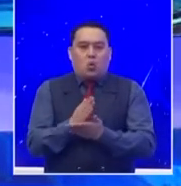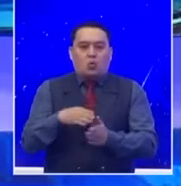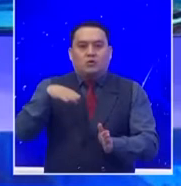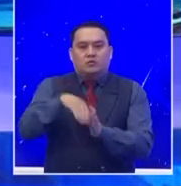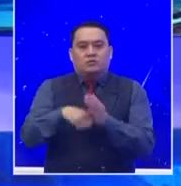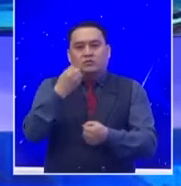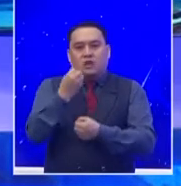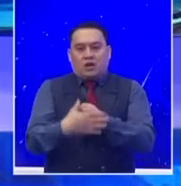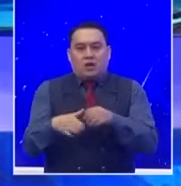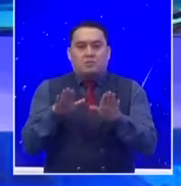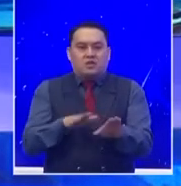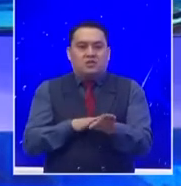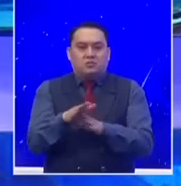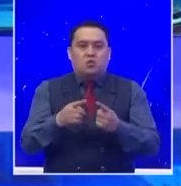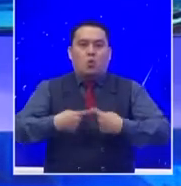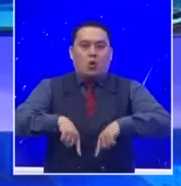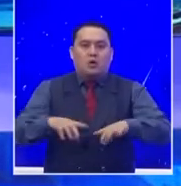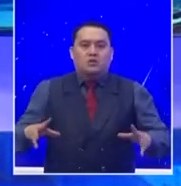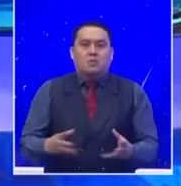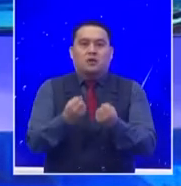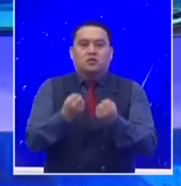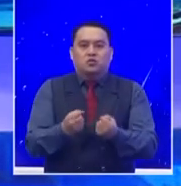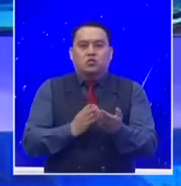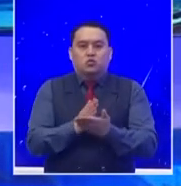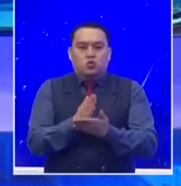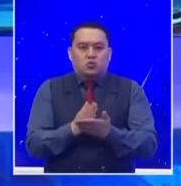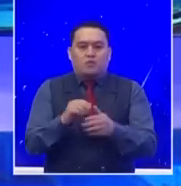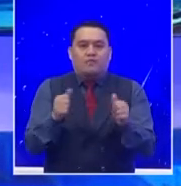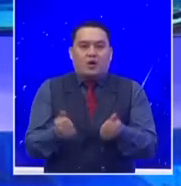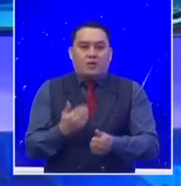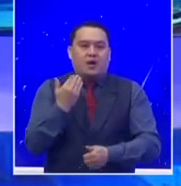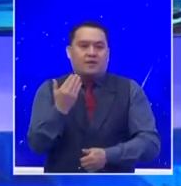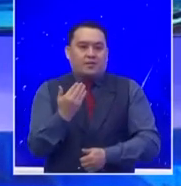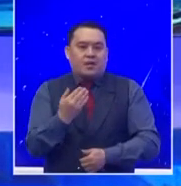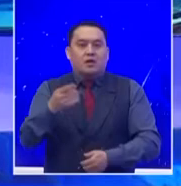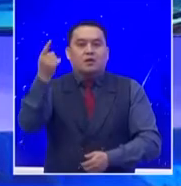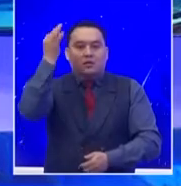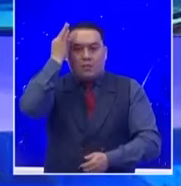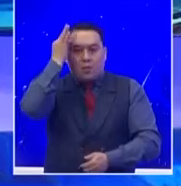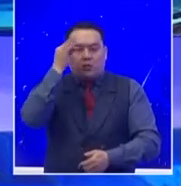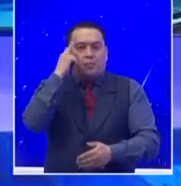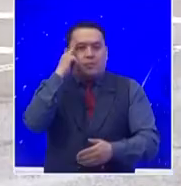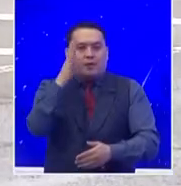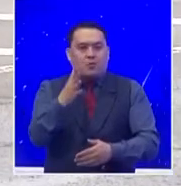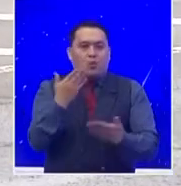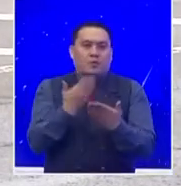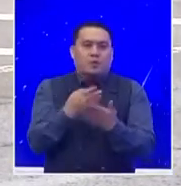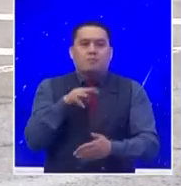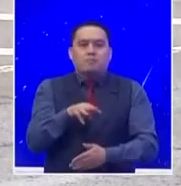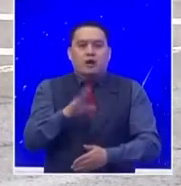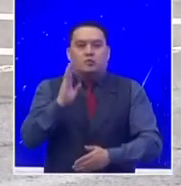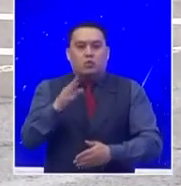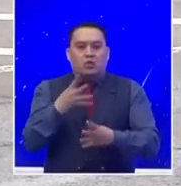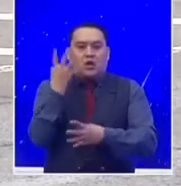которых центральные и местные исполнительные органы, аварийно-спасательные службы и формирования. Напомним, по прогнозам синоптиков, март